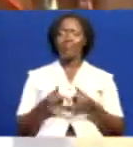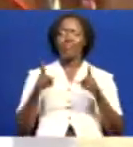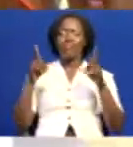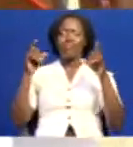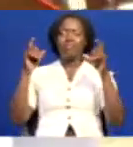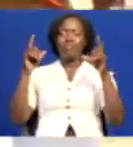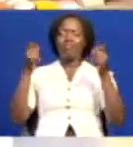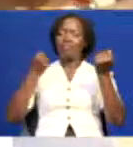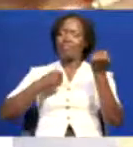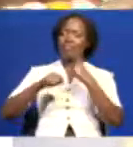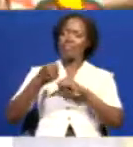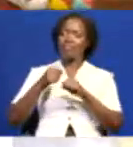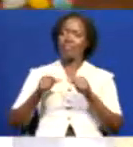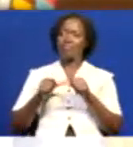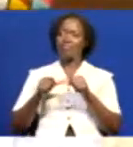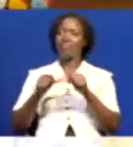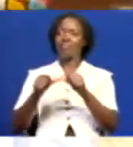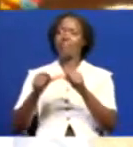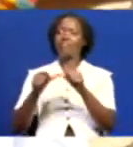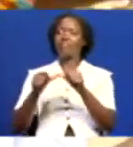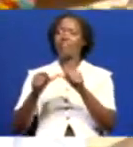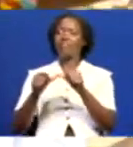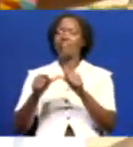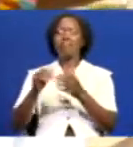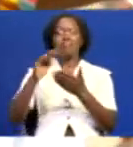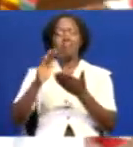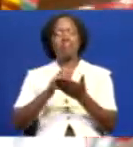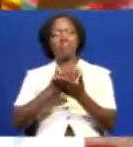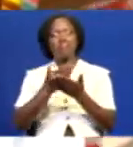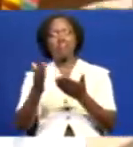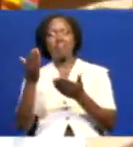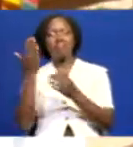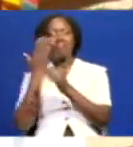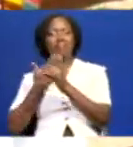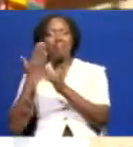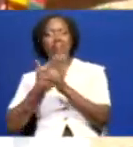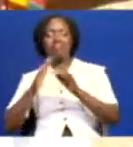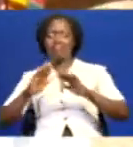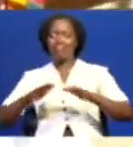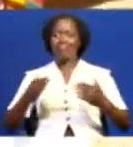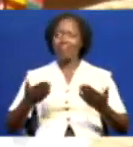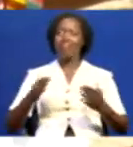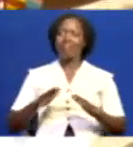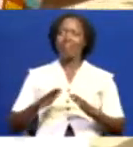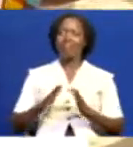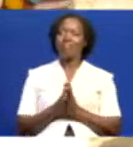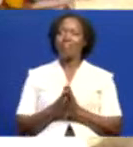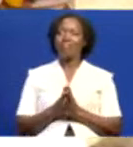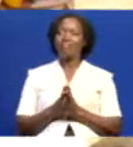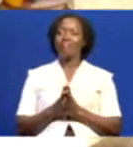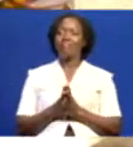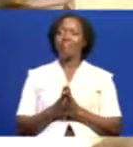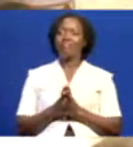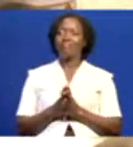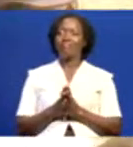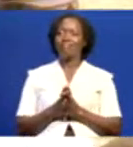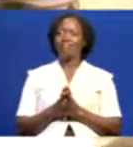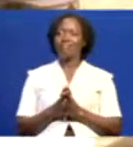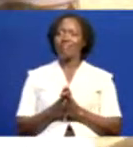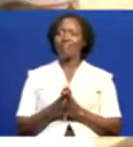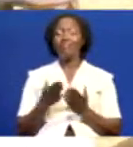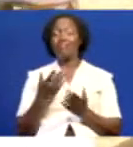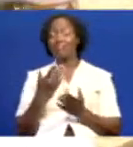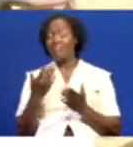za shughuli ambazo zinaendelea huku. Kuna nyimbo, kuna nyama inachomwa, huwa nyumbani tunaita nyama choma,